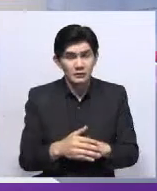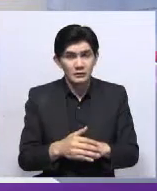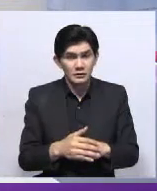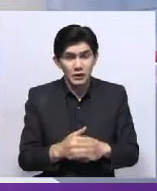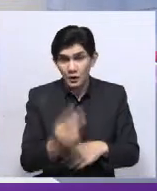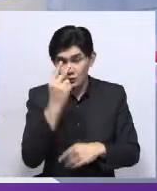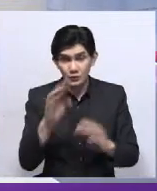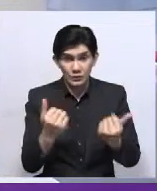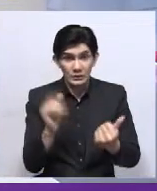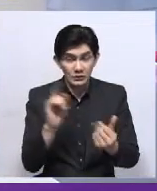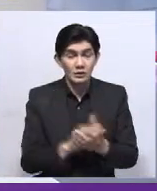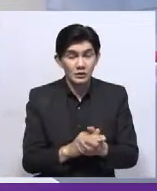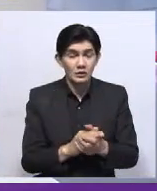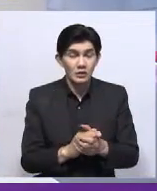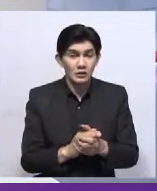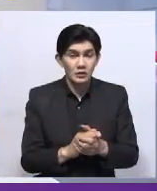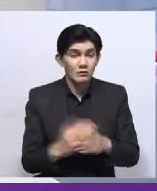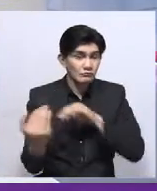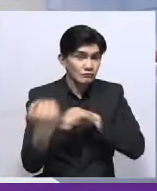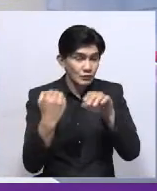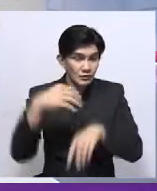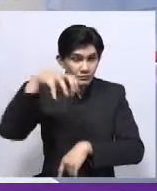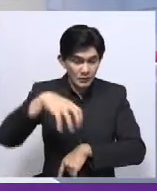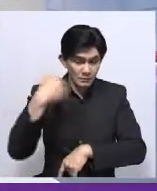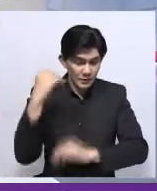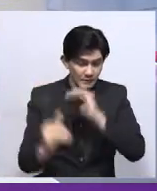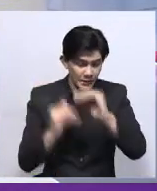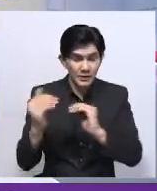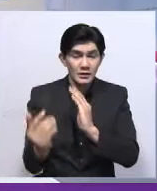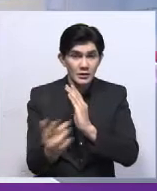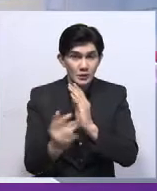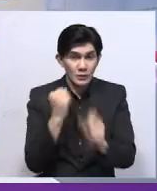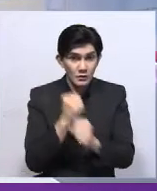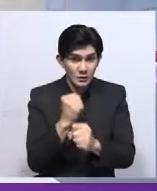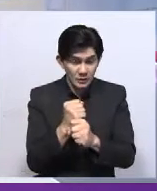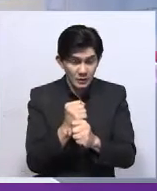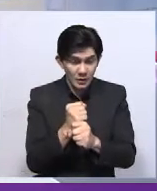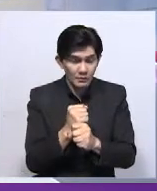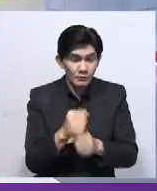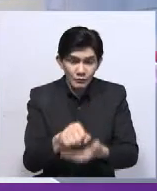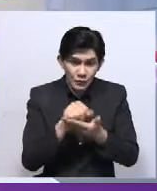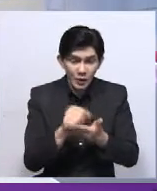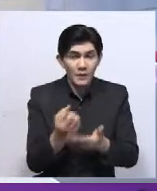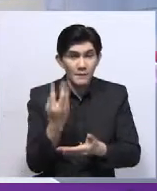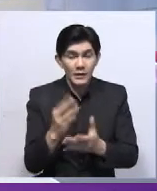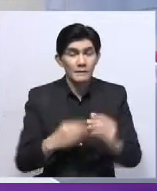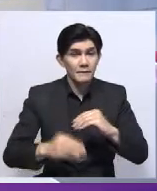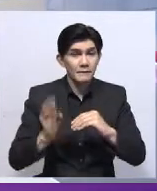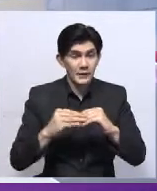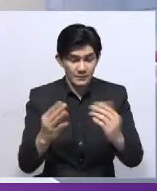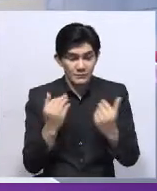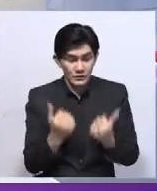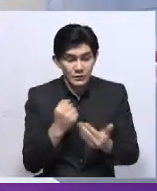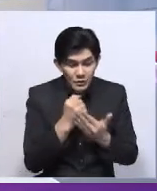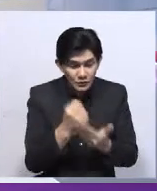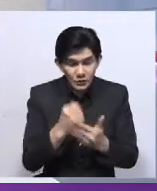หนึ่งหน่วยงานที่จะพาไปดูในวันนี้ก็คือกรมการขนส่งทางบกค่ะเขามีการพัฒนานวัตกรรมด้านการเข้าถึงการบริการมากยิ่งขึ้นนะคะเพื่อเป็น